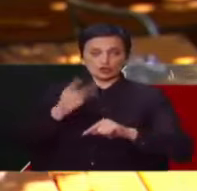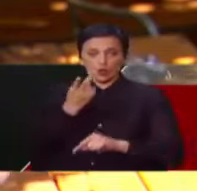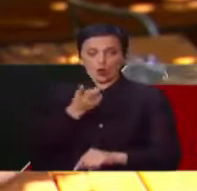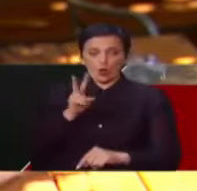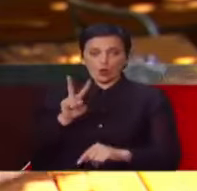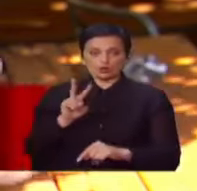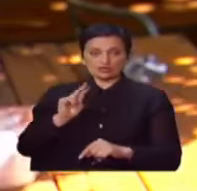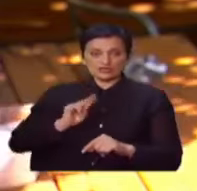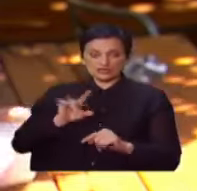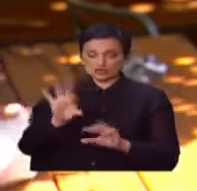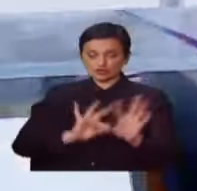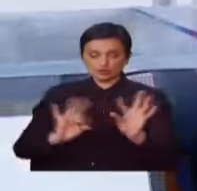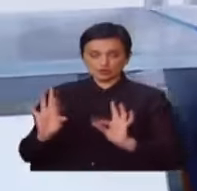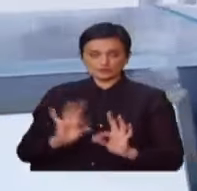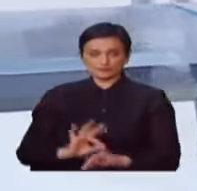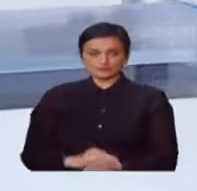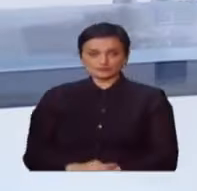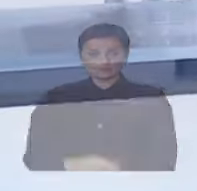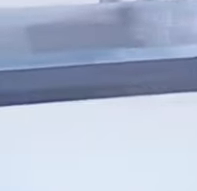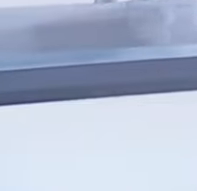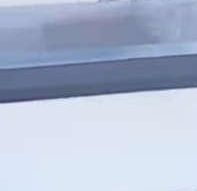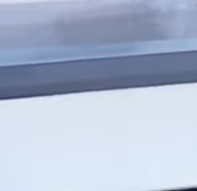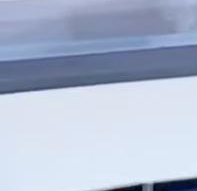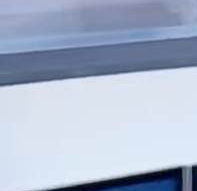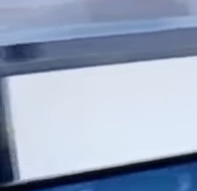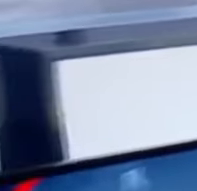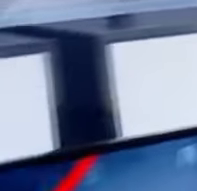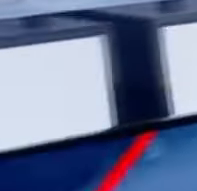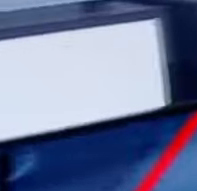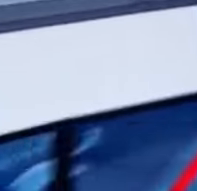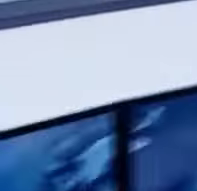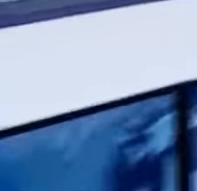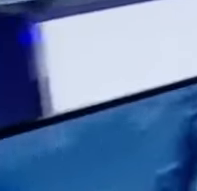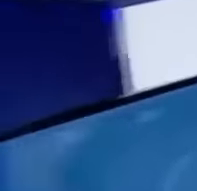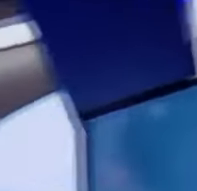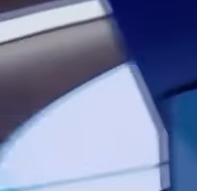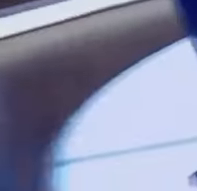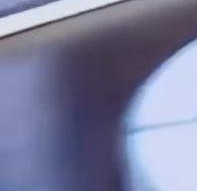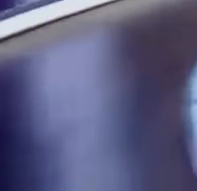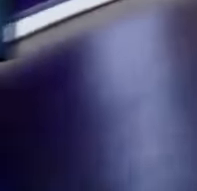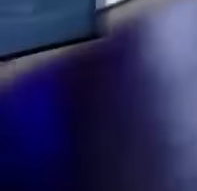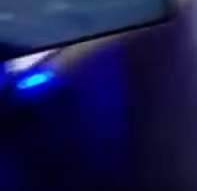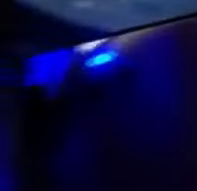22 ინსტიტუციიდან. მომბეი ქსაძე ამით დასრულებული აქვს, მადლობთ ყურადღებისთვის.